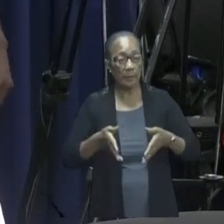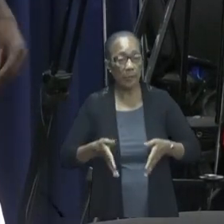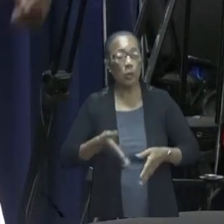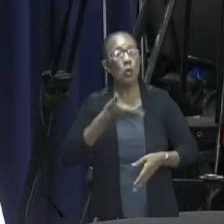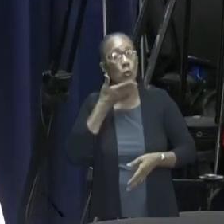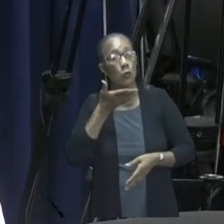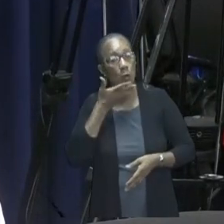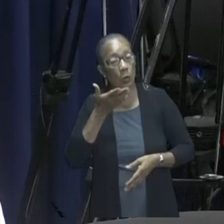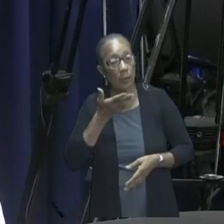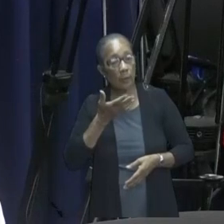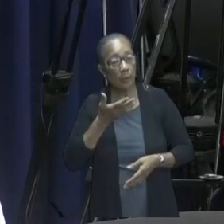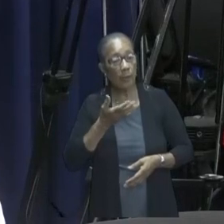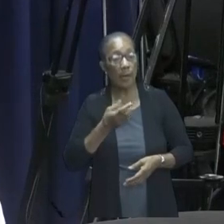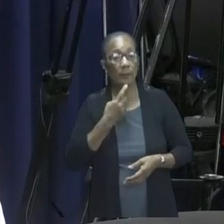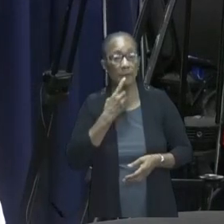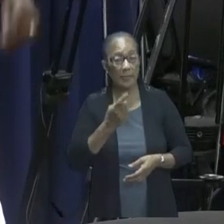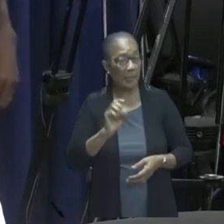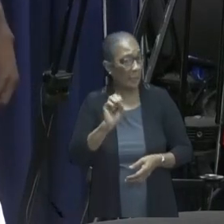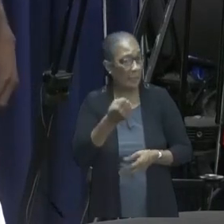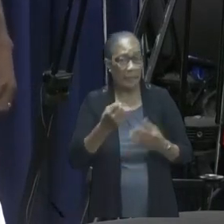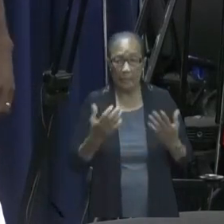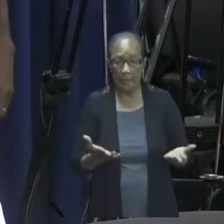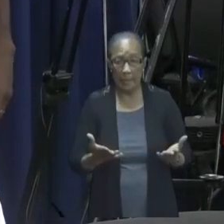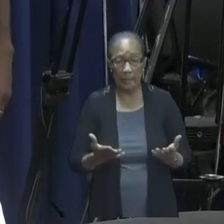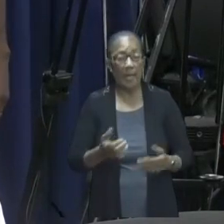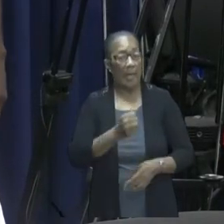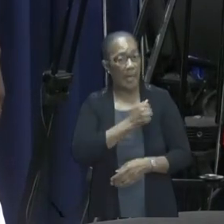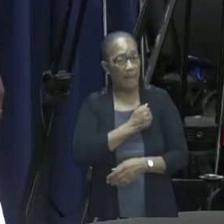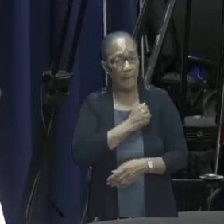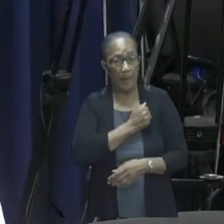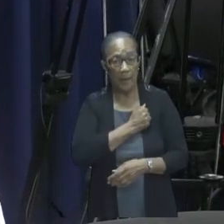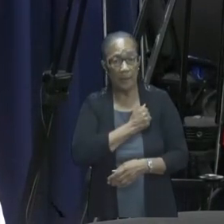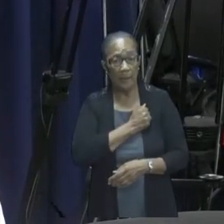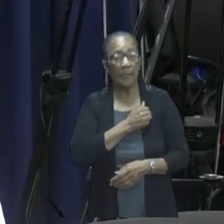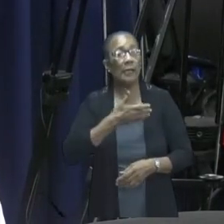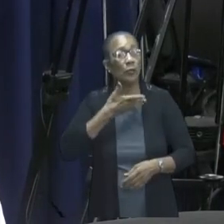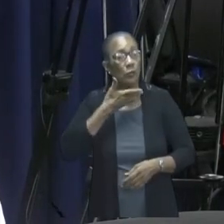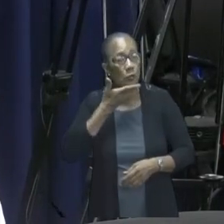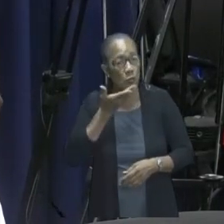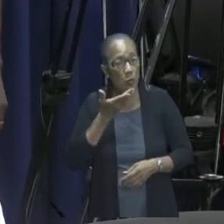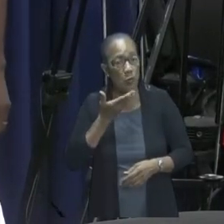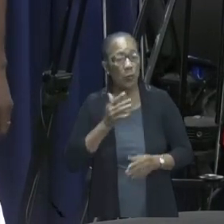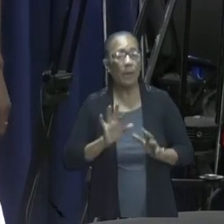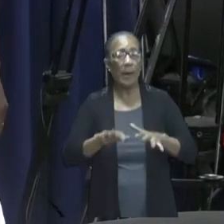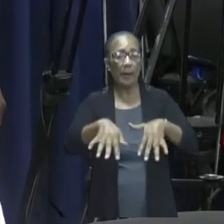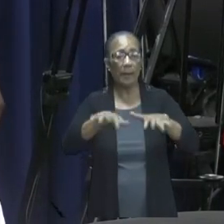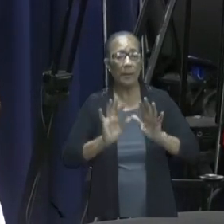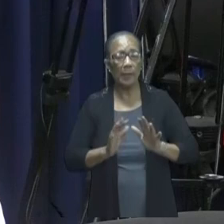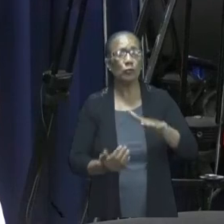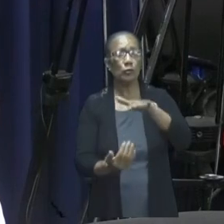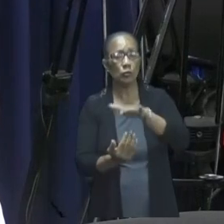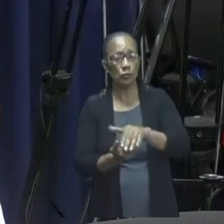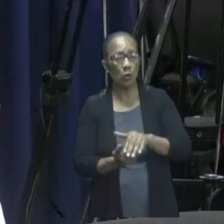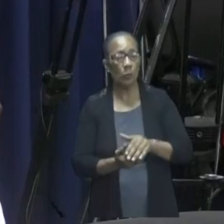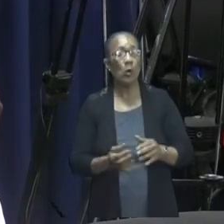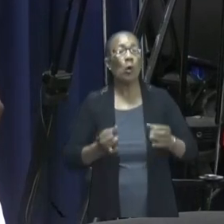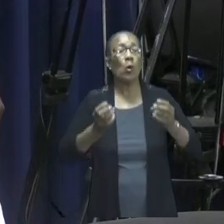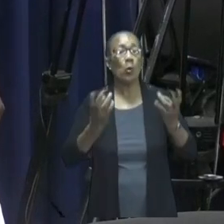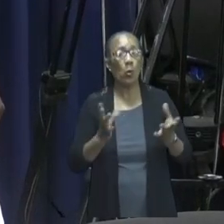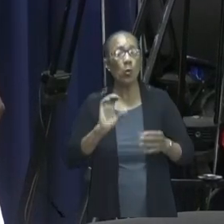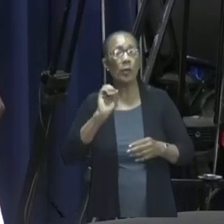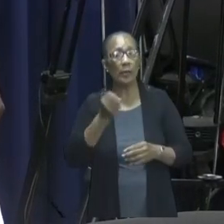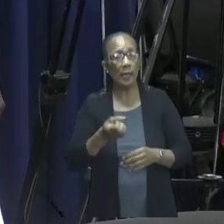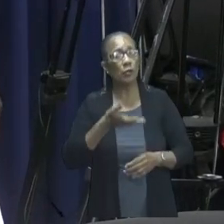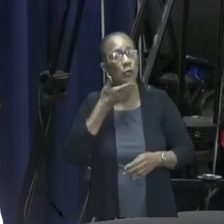zich uitgesproken hierover en zijn vrouw zijn dus dat het uur parlement wordt opgedoekt hoe kunt u de jongeren dan gerust stellen en